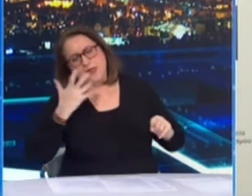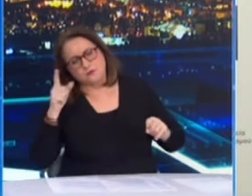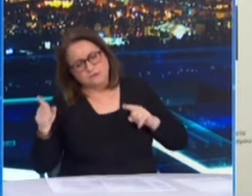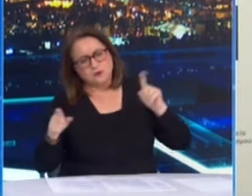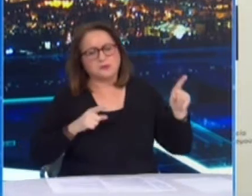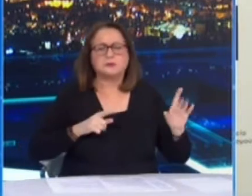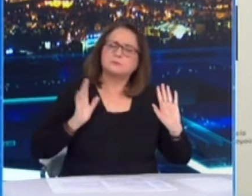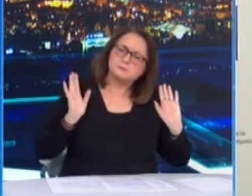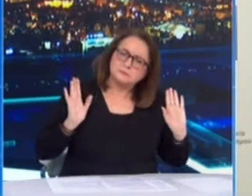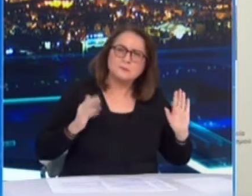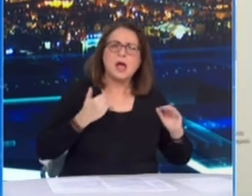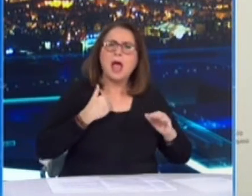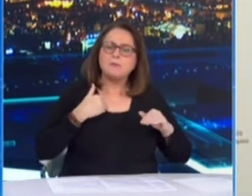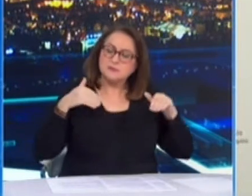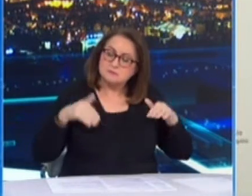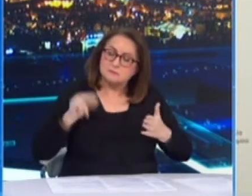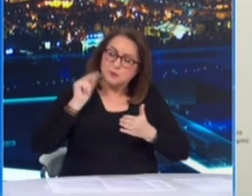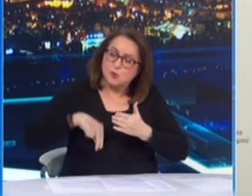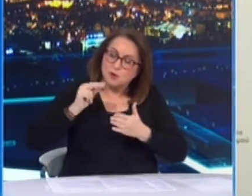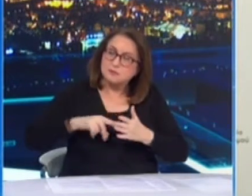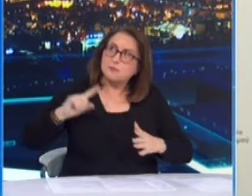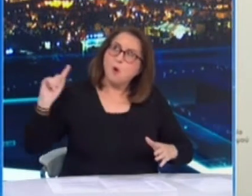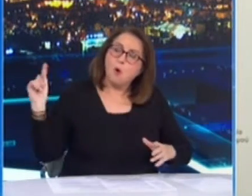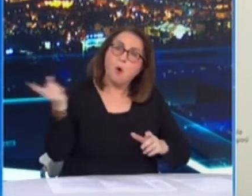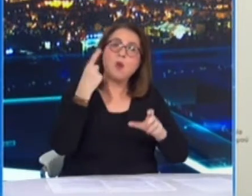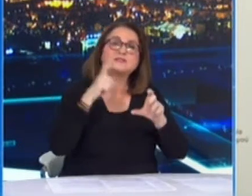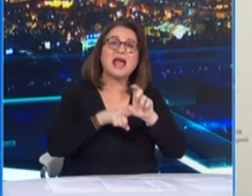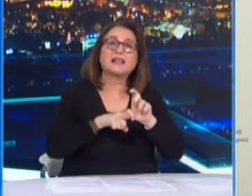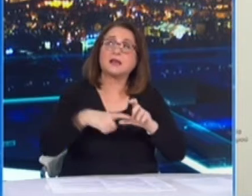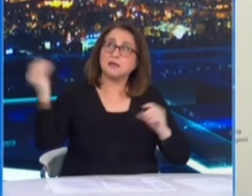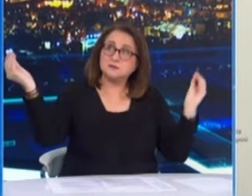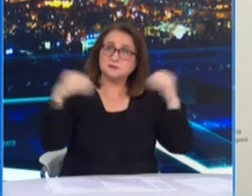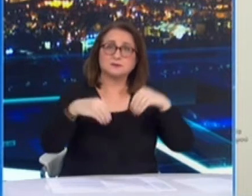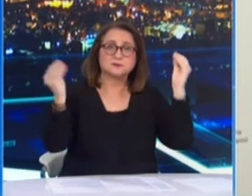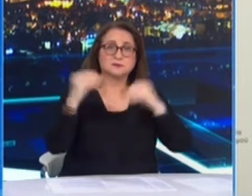εταιρείες. Με βάση αυτά, η Ελλάδα έχει εξασφαλίσει